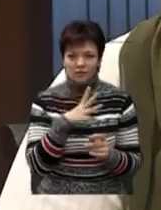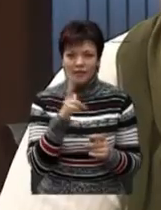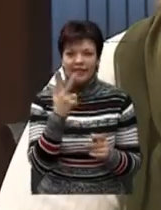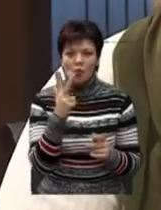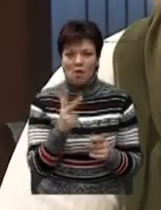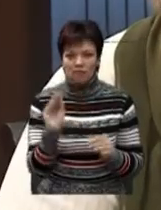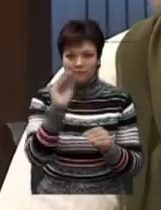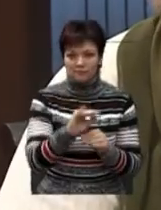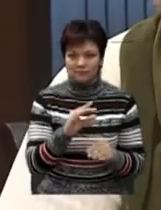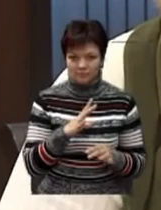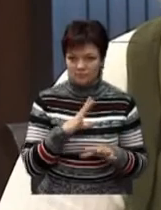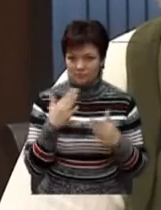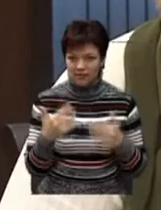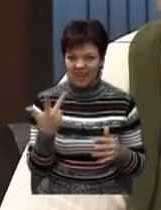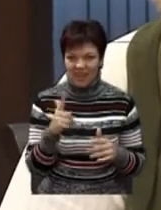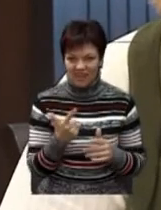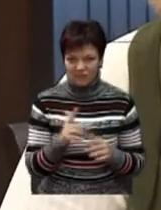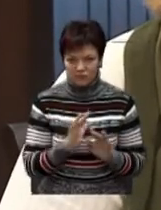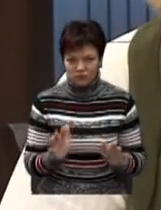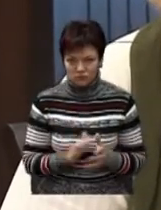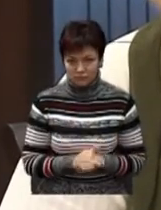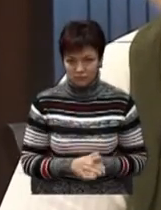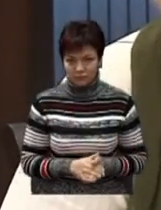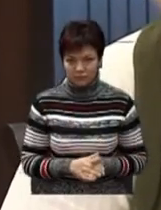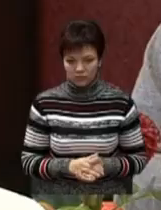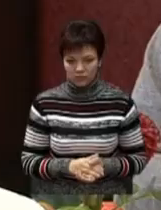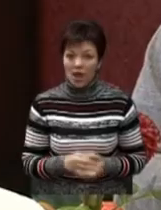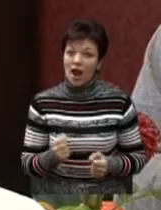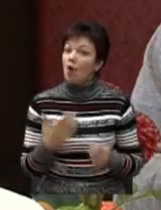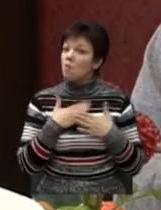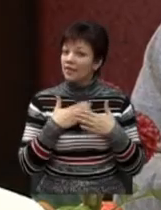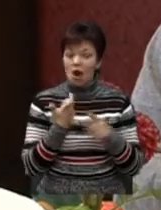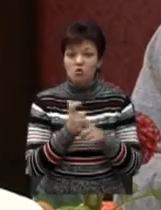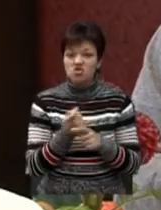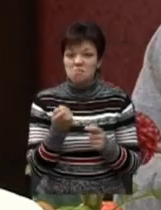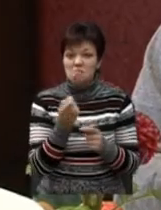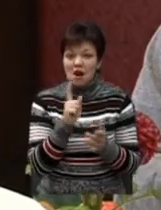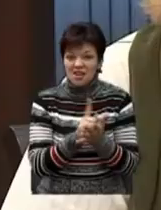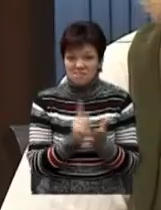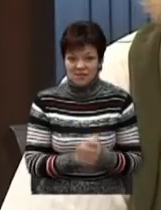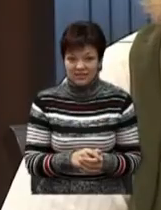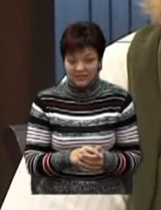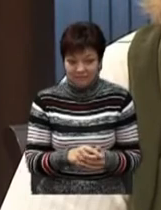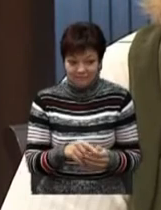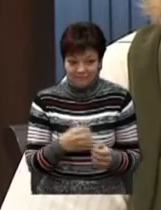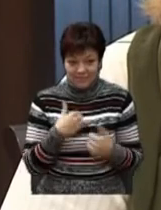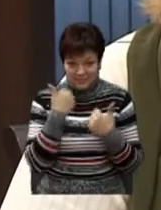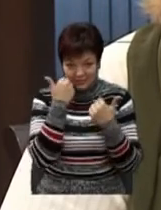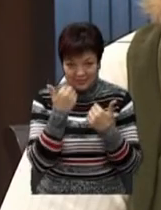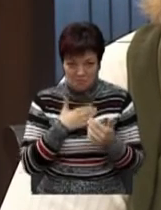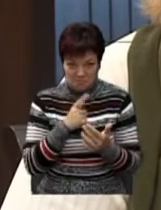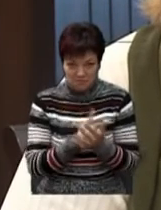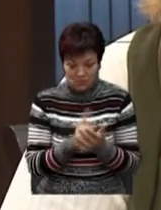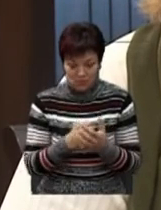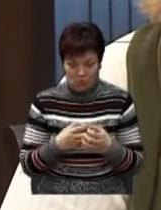У меня очень маленькая пенсия, очень маленькая пенсия. Мне за нее стыдно. И вот за полгода вам ее никак не поменяли, да? Месяц, когда